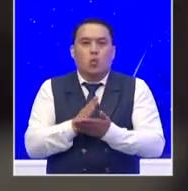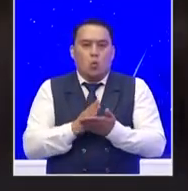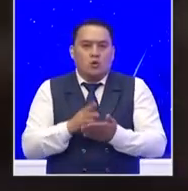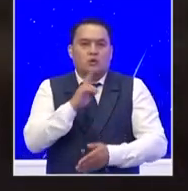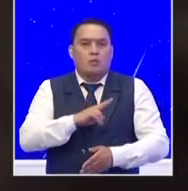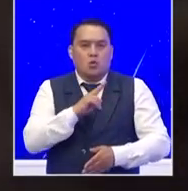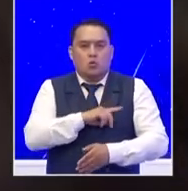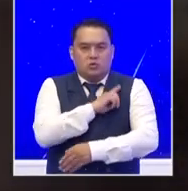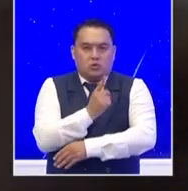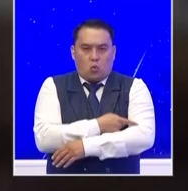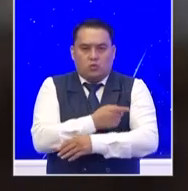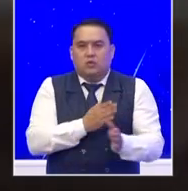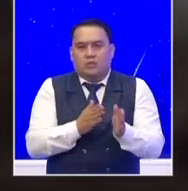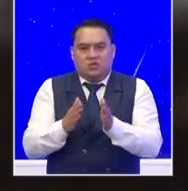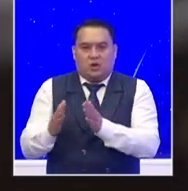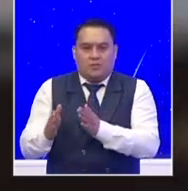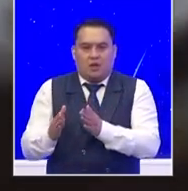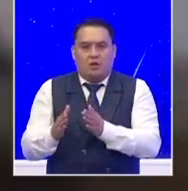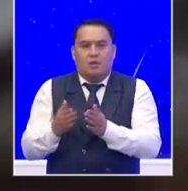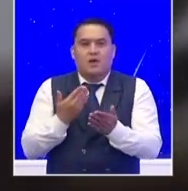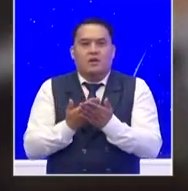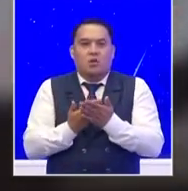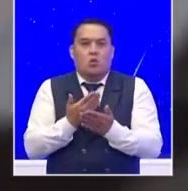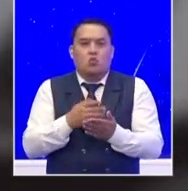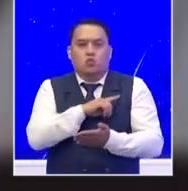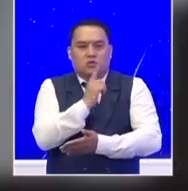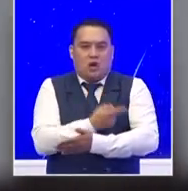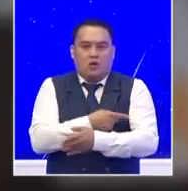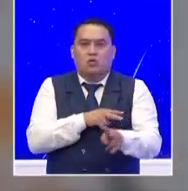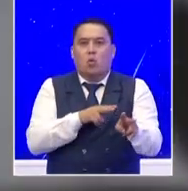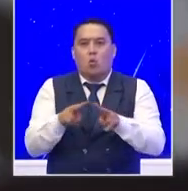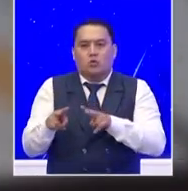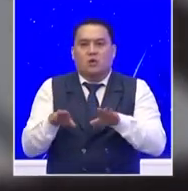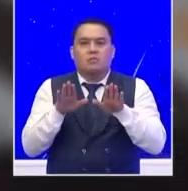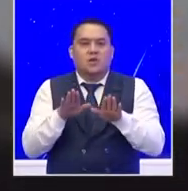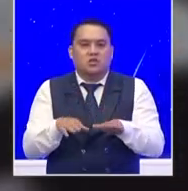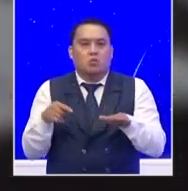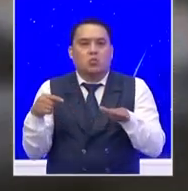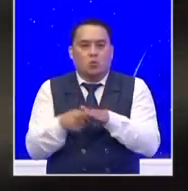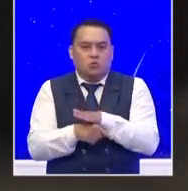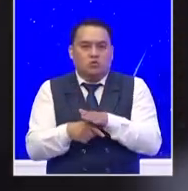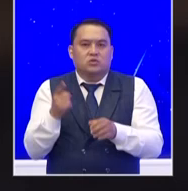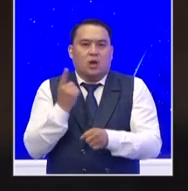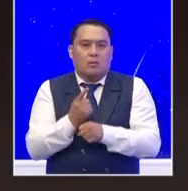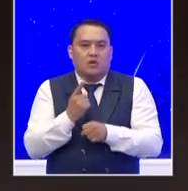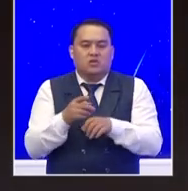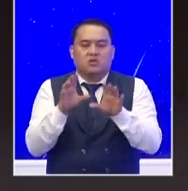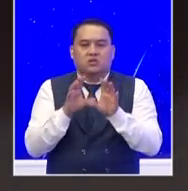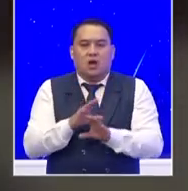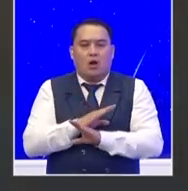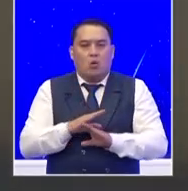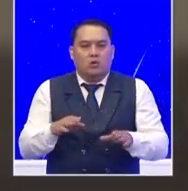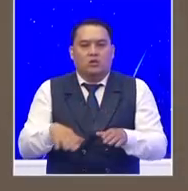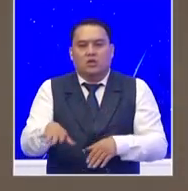службы работают в усиленном режиме. Они ориентированы на усиление контроля в пунктах пропуска по недопущению незаконного вывоза